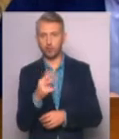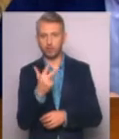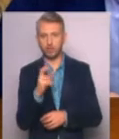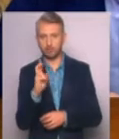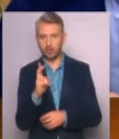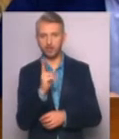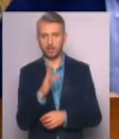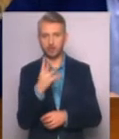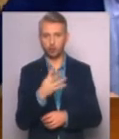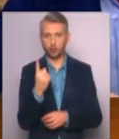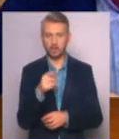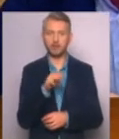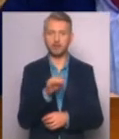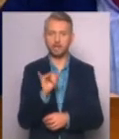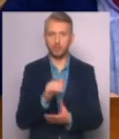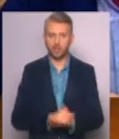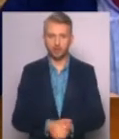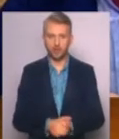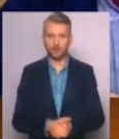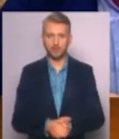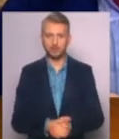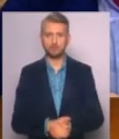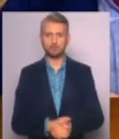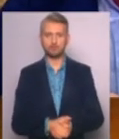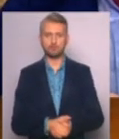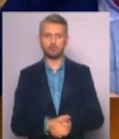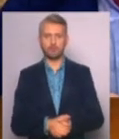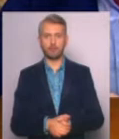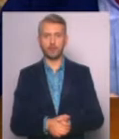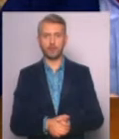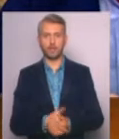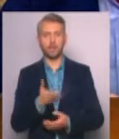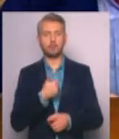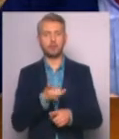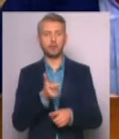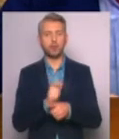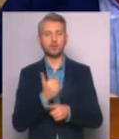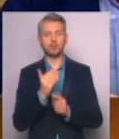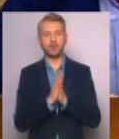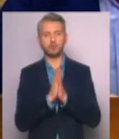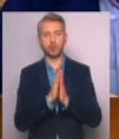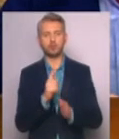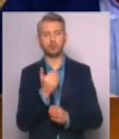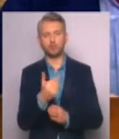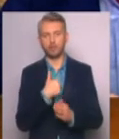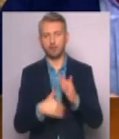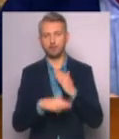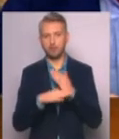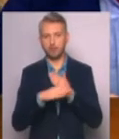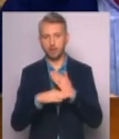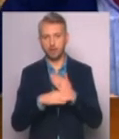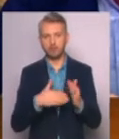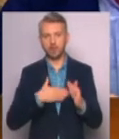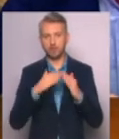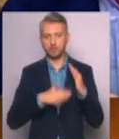квартира 41, Тетяна Івановна. Так. Мы очень вас просим, чтобы вы нам помогли. У нас во